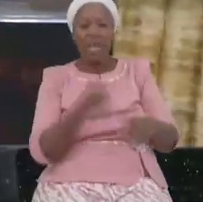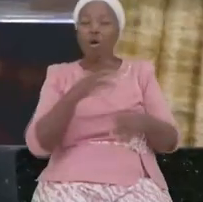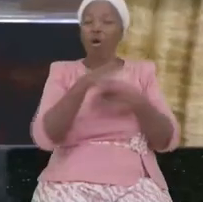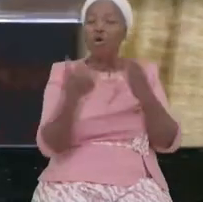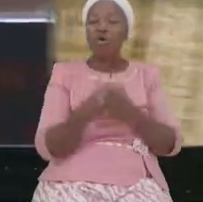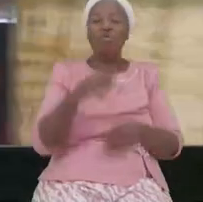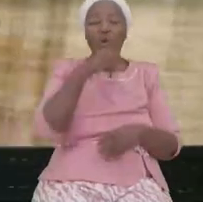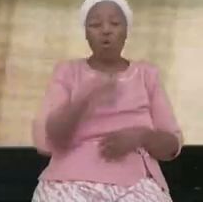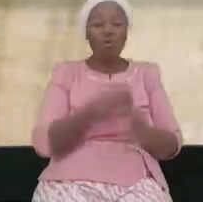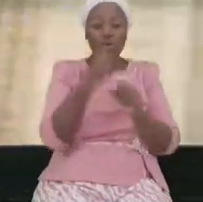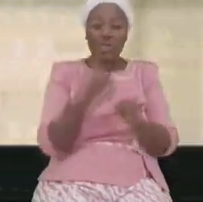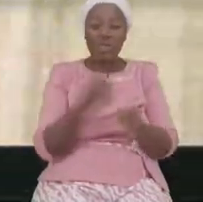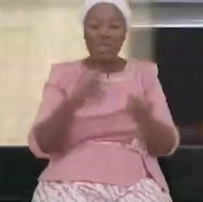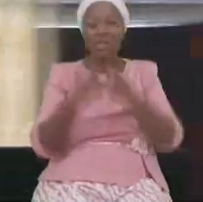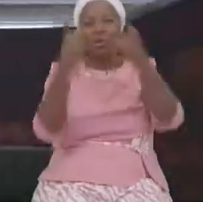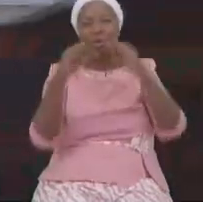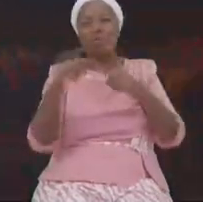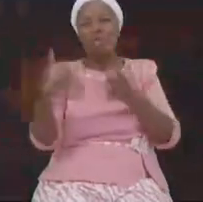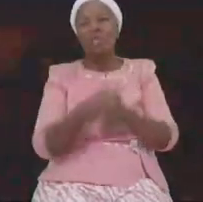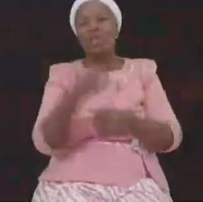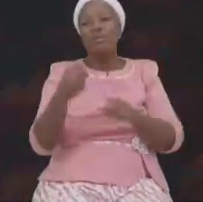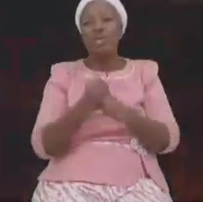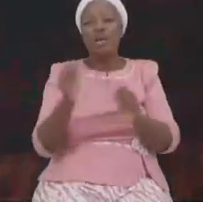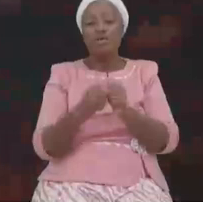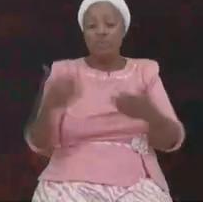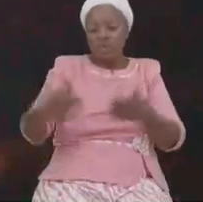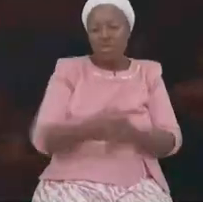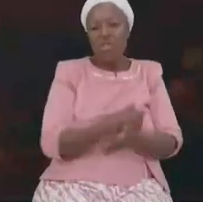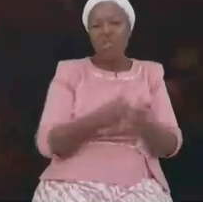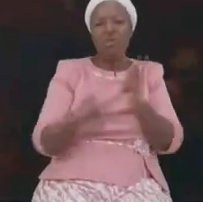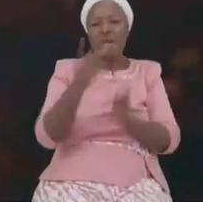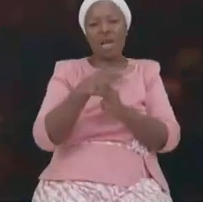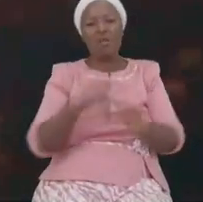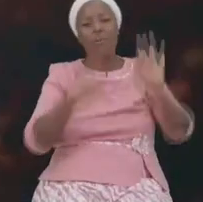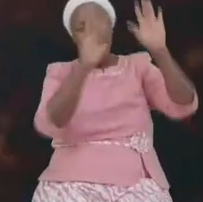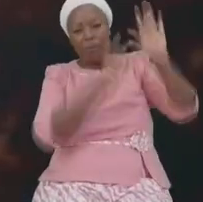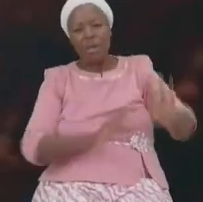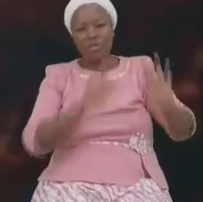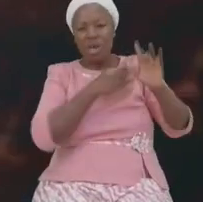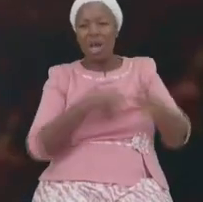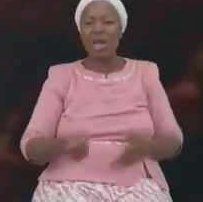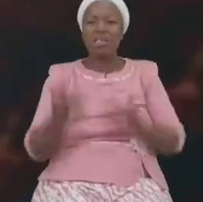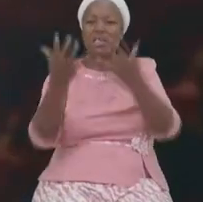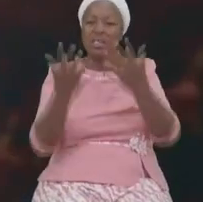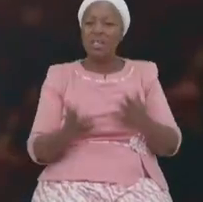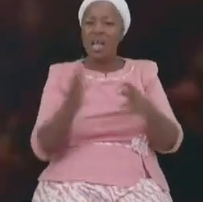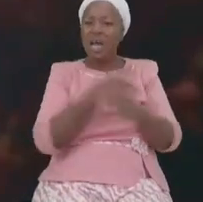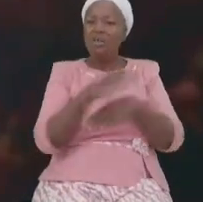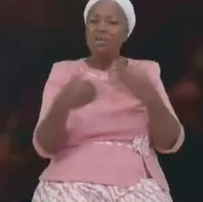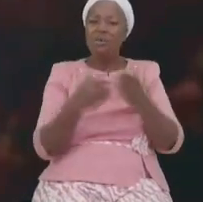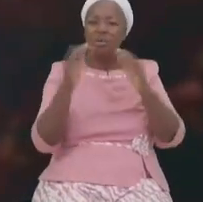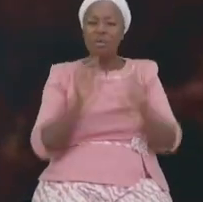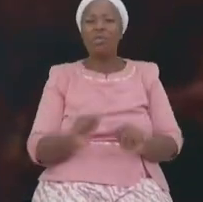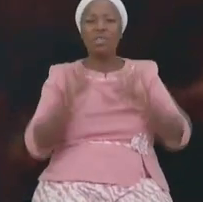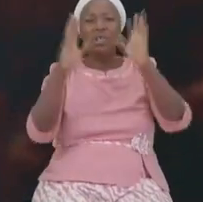l'année ancienne. Et nous allons venir dans la nouvelle année avec une nouvelle passion, avec un nouveau désir, avec une nouvelle consécration en